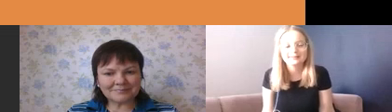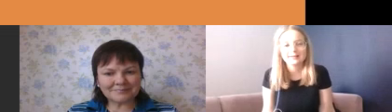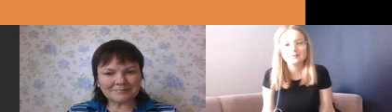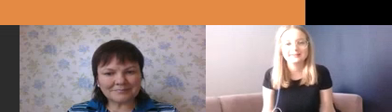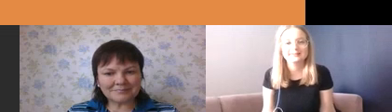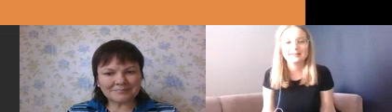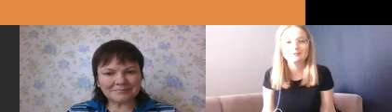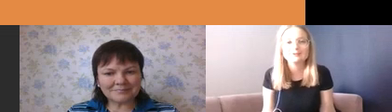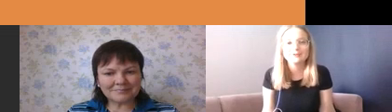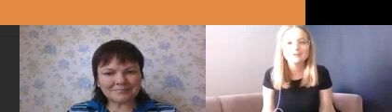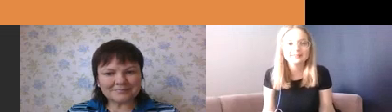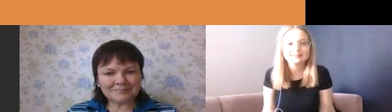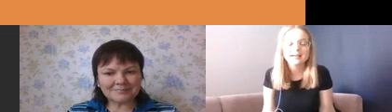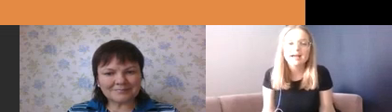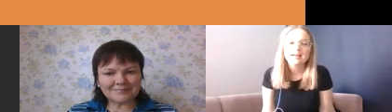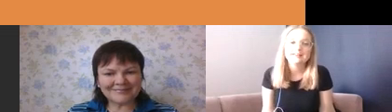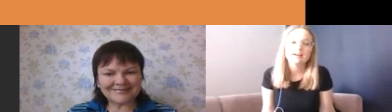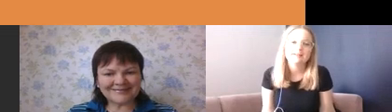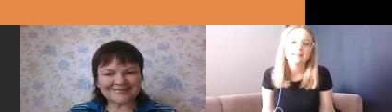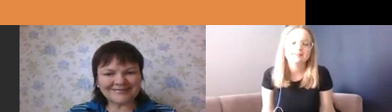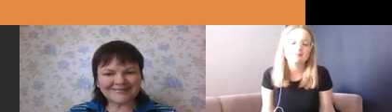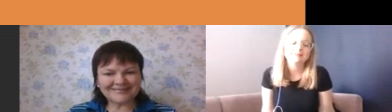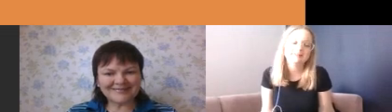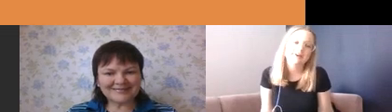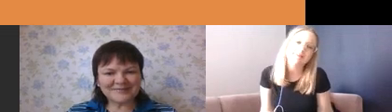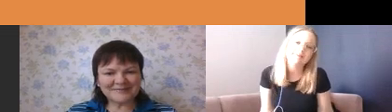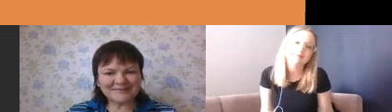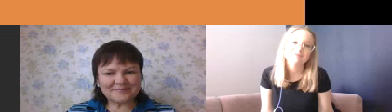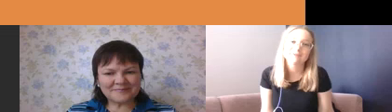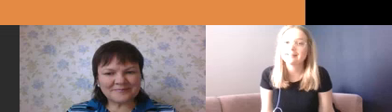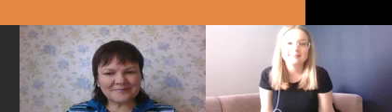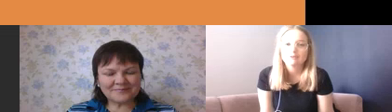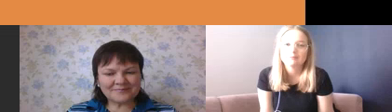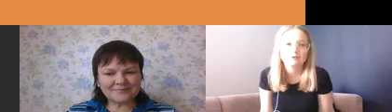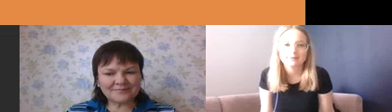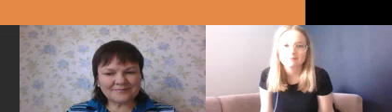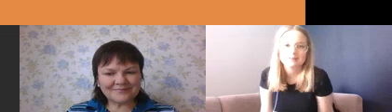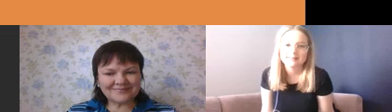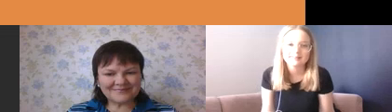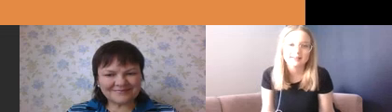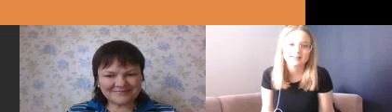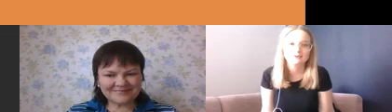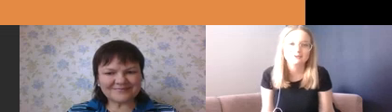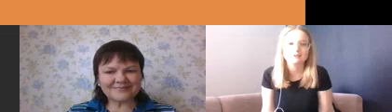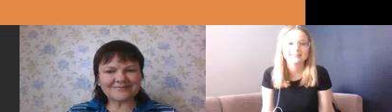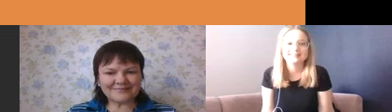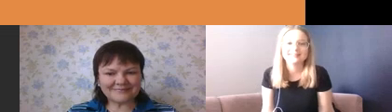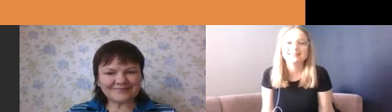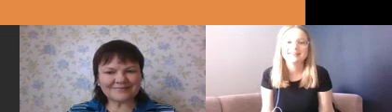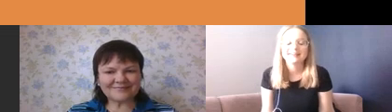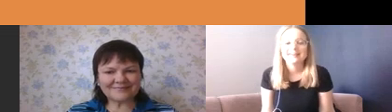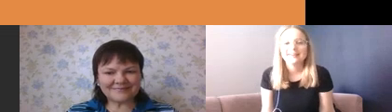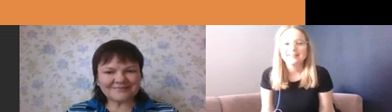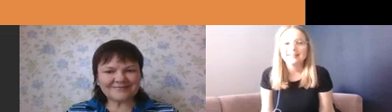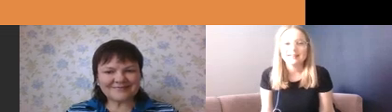tööülesannetega, et mingitest regulatsioonidest ja samas ka näiteks arvutiprobleemid, et